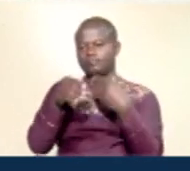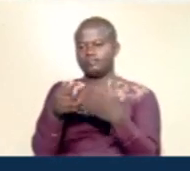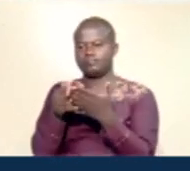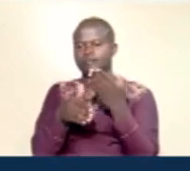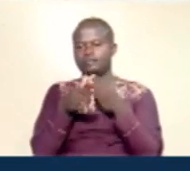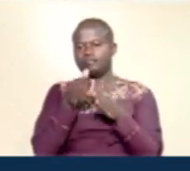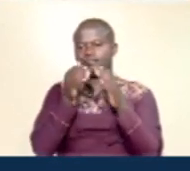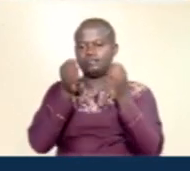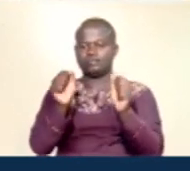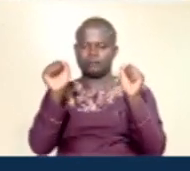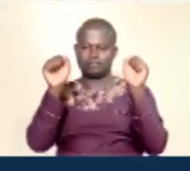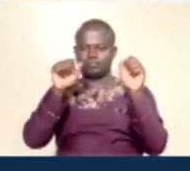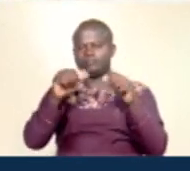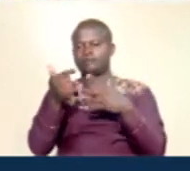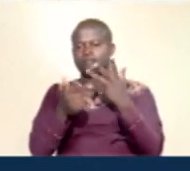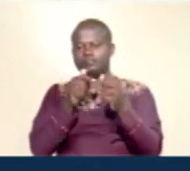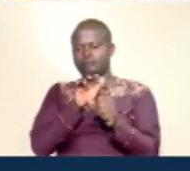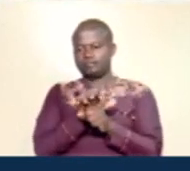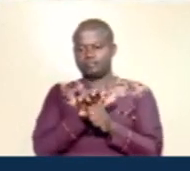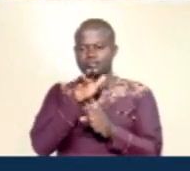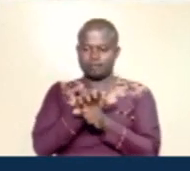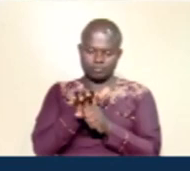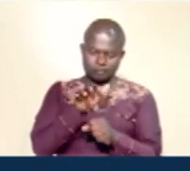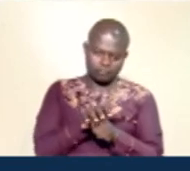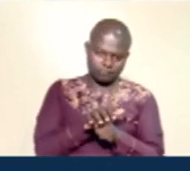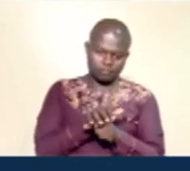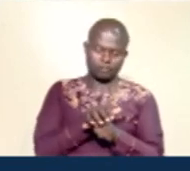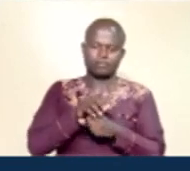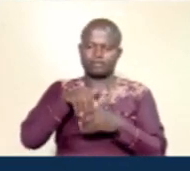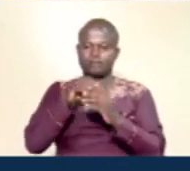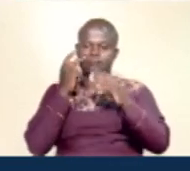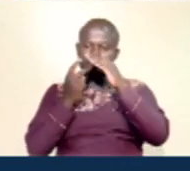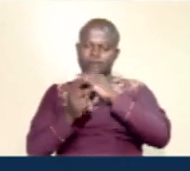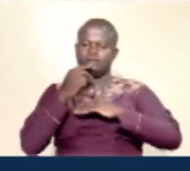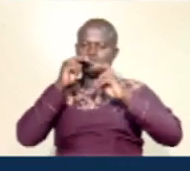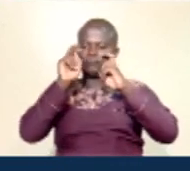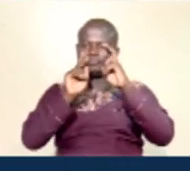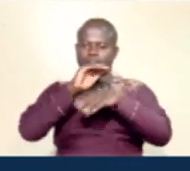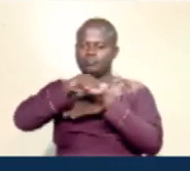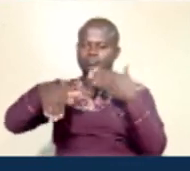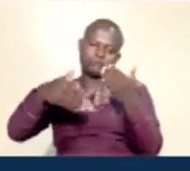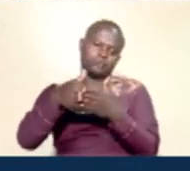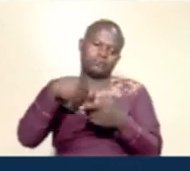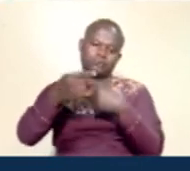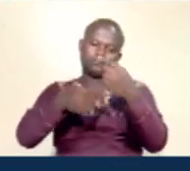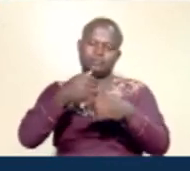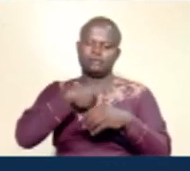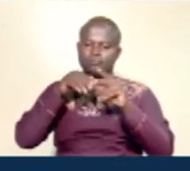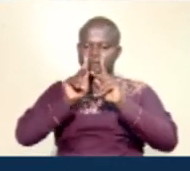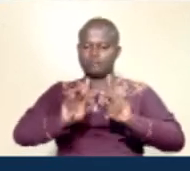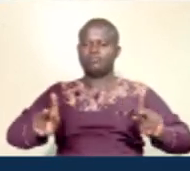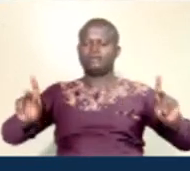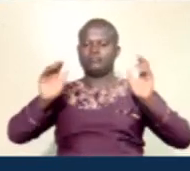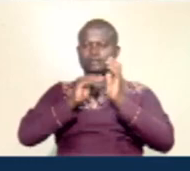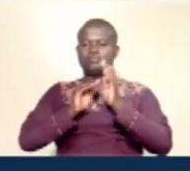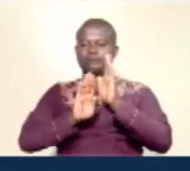inzira yo kwibohora ku bindi bintu cyane cyane muri cya cyerekezo cyo kuvuga ngo umuturage wese akomeze agire amahoro